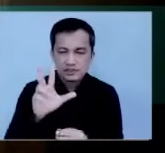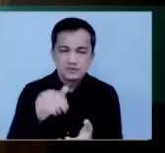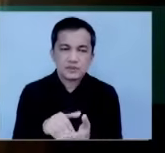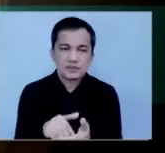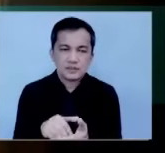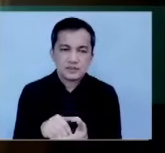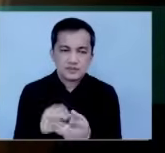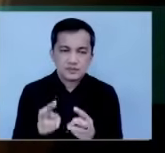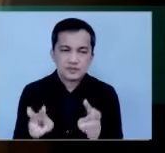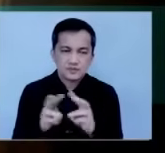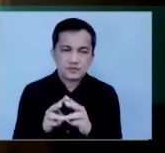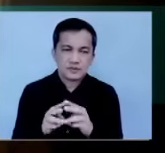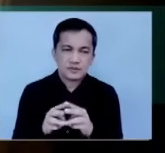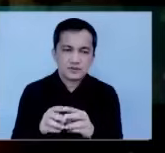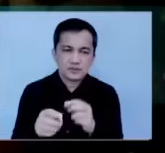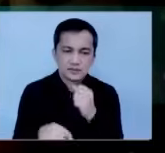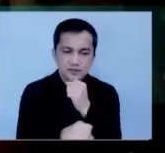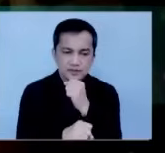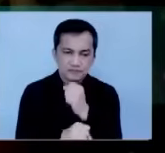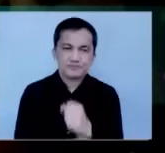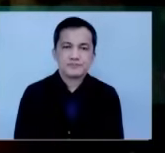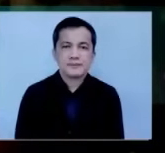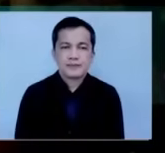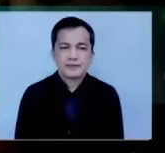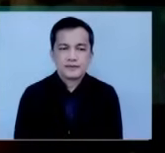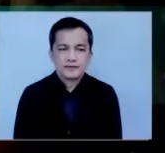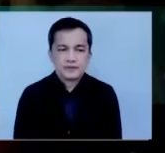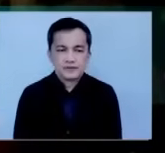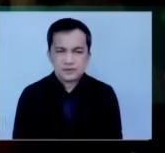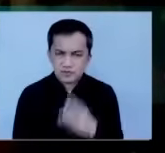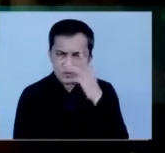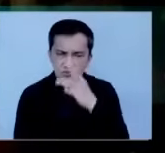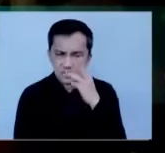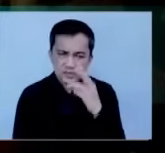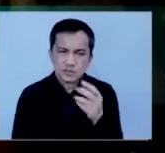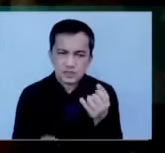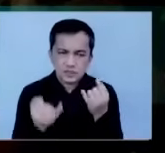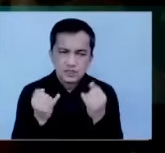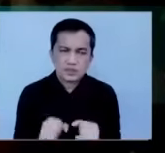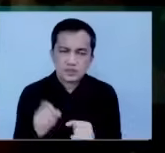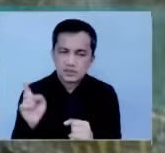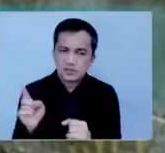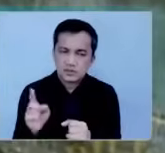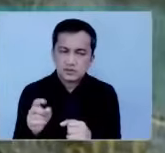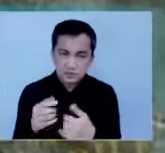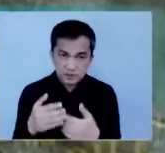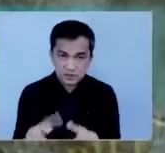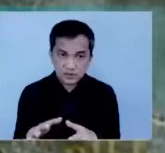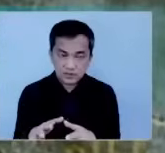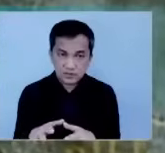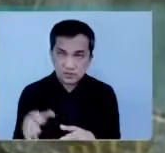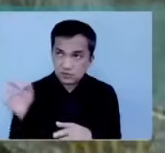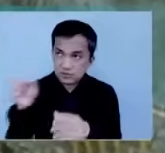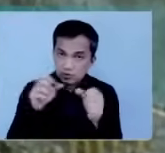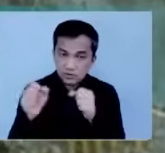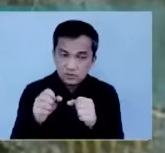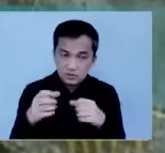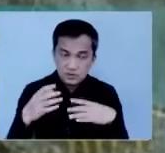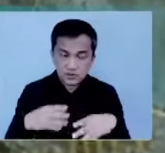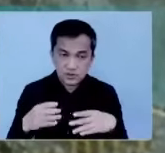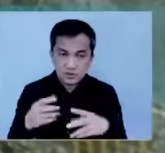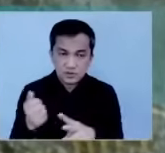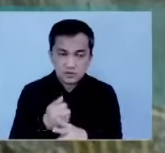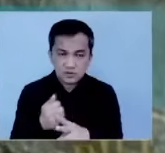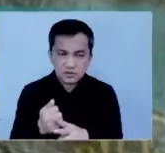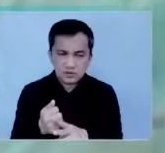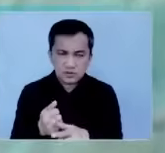ang halaga ng mga nanakaw sa kanya nakababahala raw ang insidente lalo't pagkatapos kunin ang mga damit ng biktima